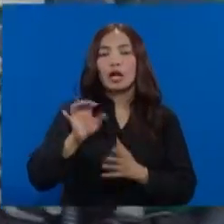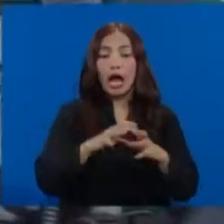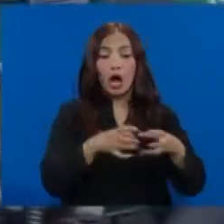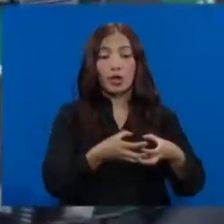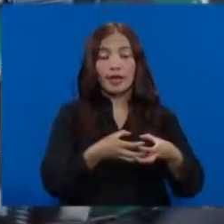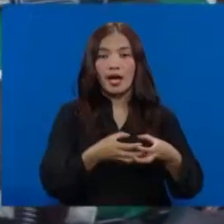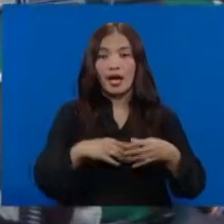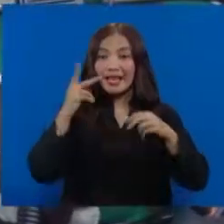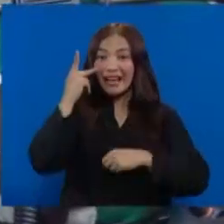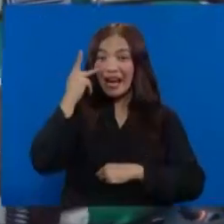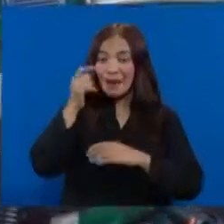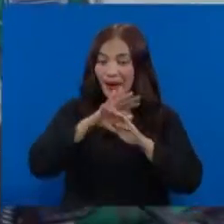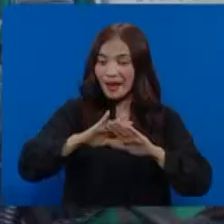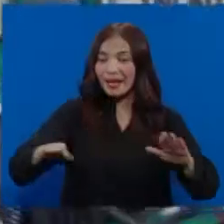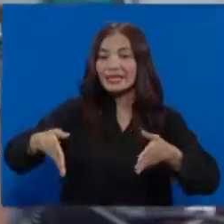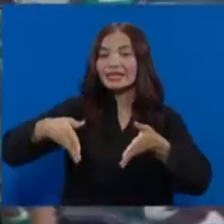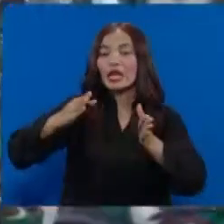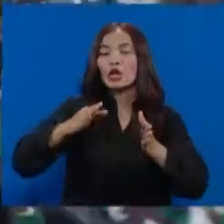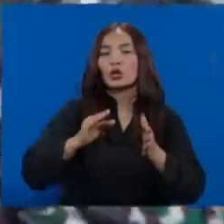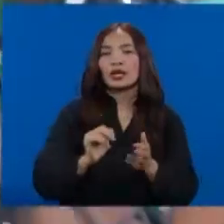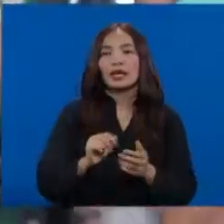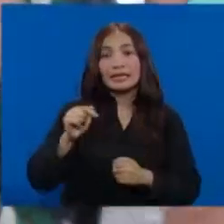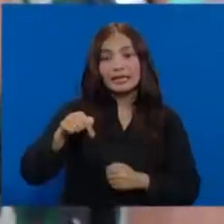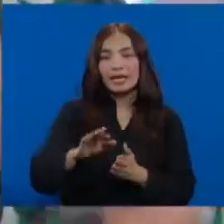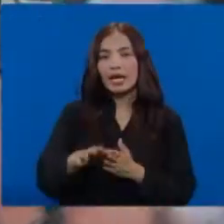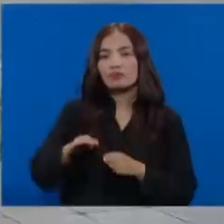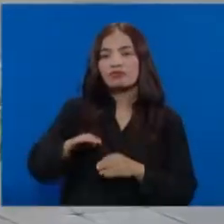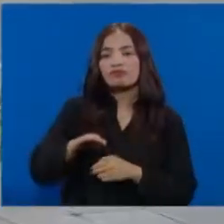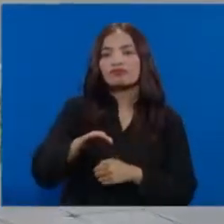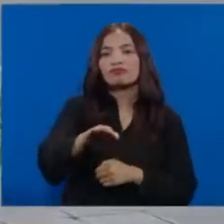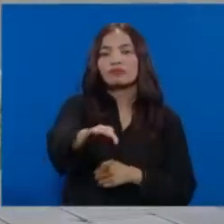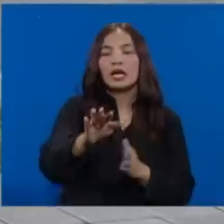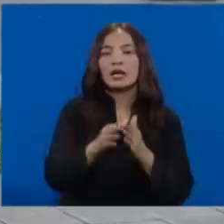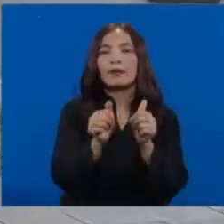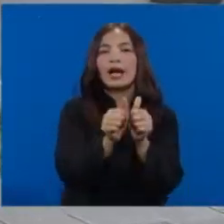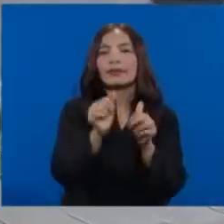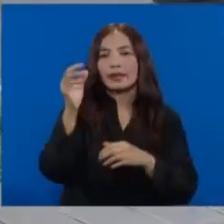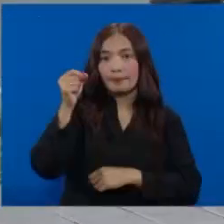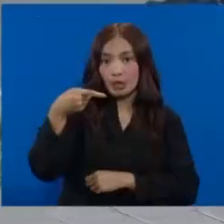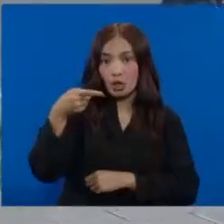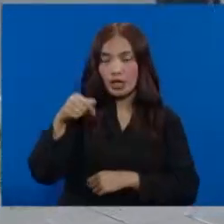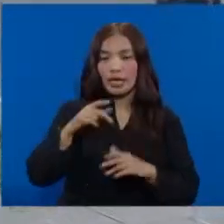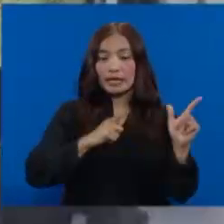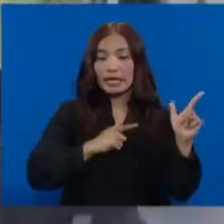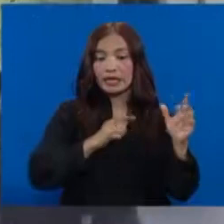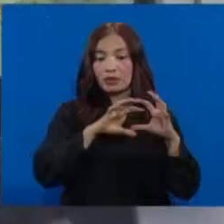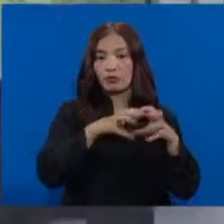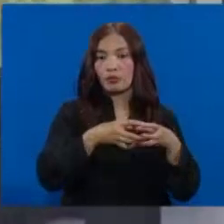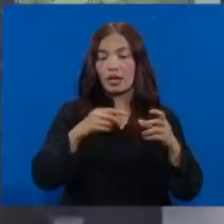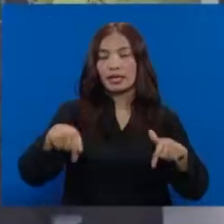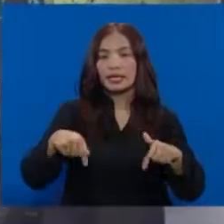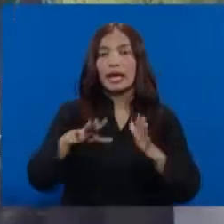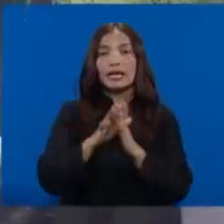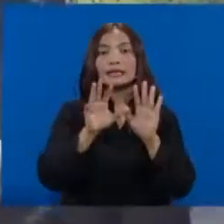termasuk pasukan di sepanjang jalur Slamet Riyadi yang akan dilalui kirab pengantin. Personil TNI yang diterjunkan saat ini